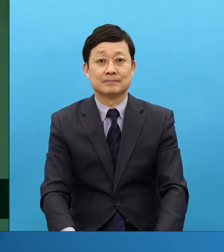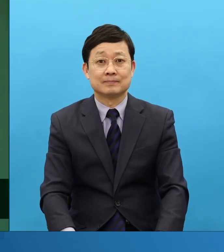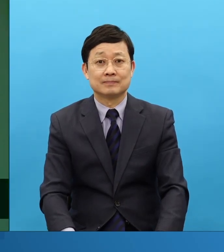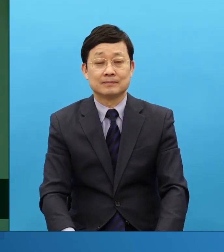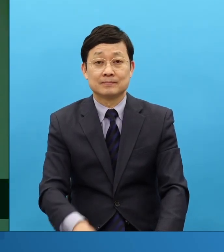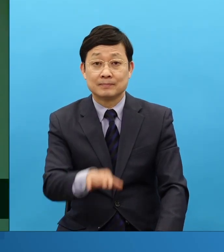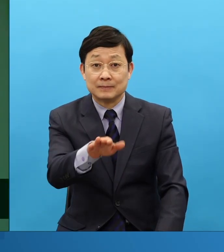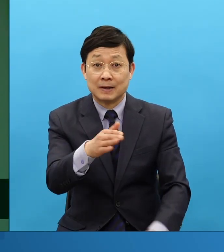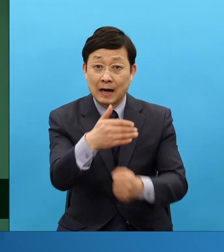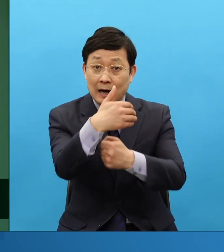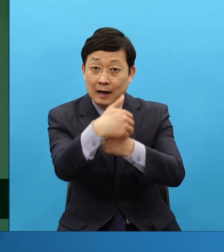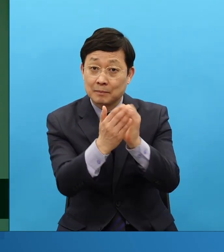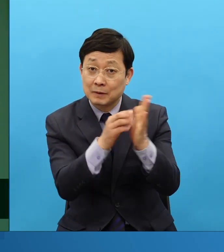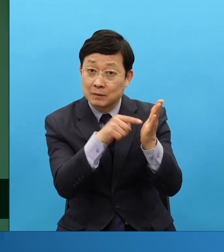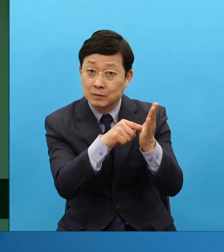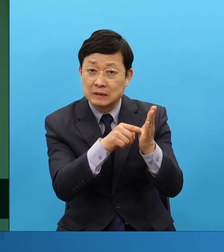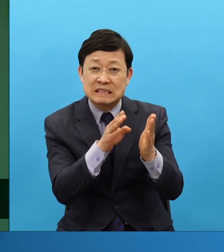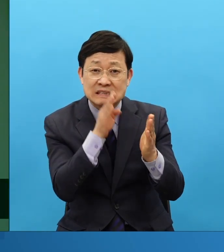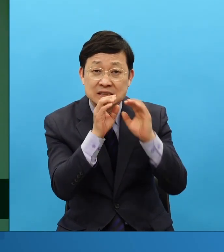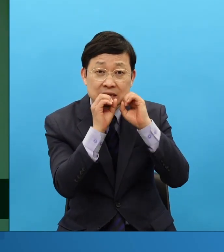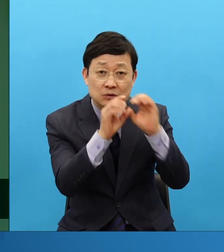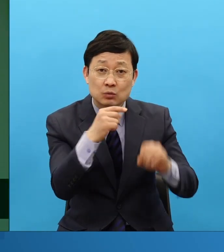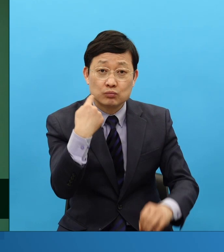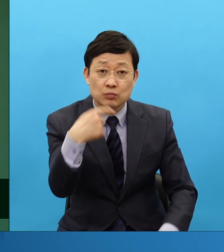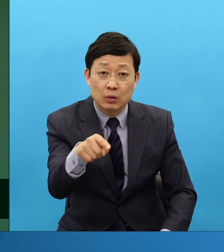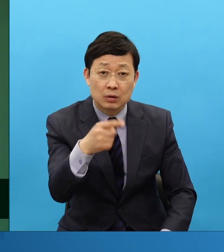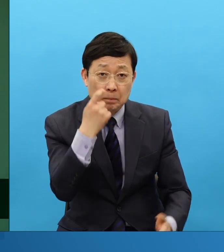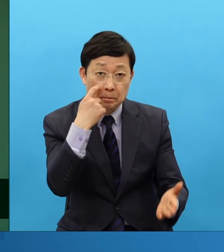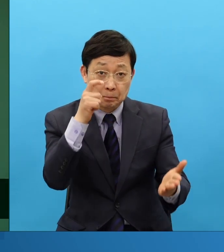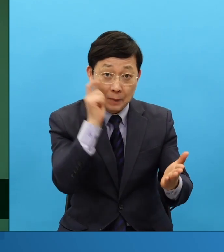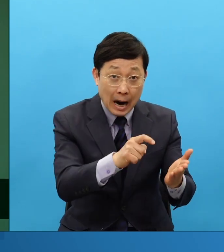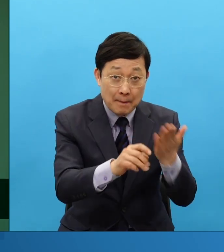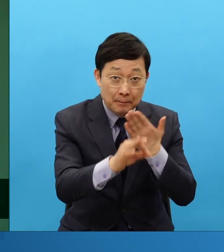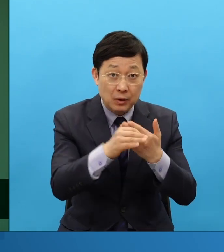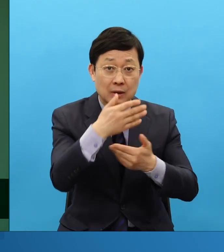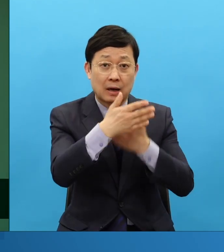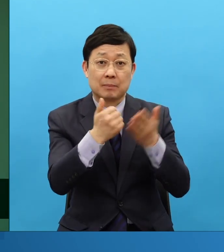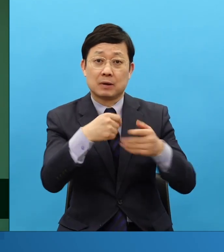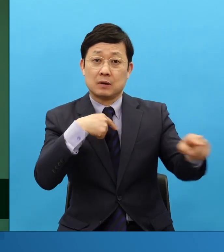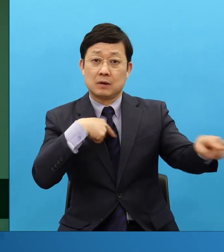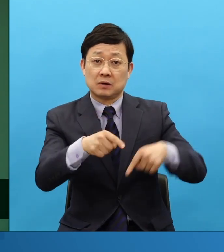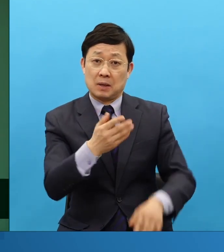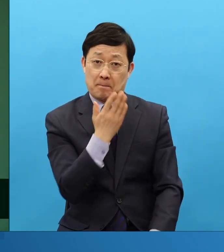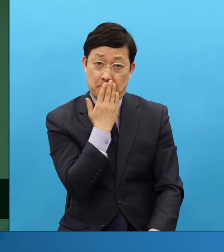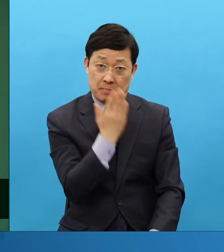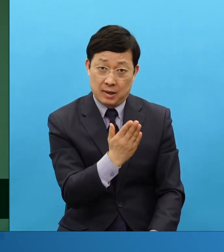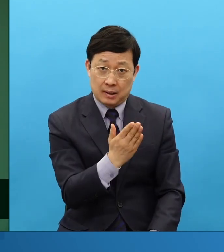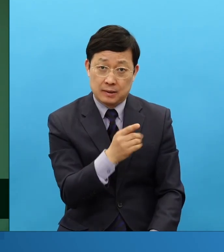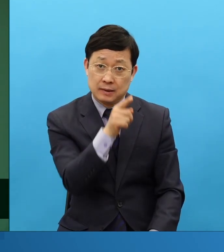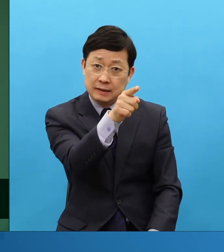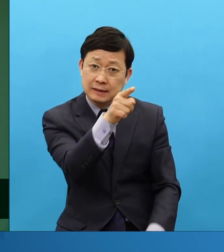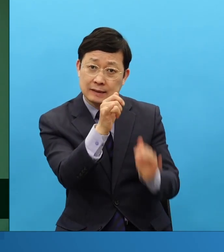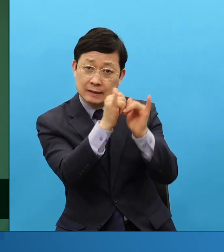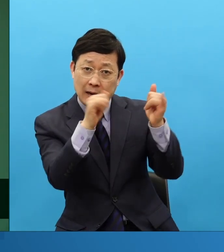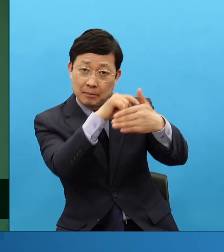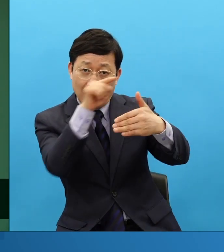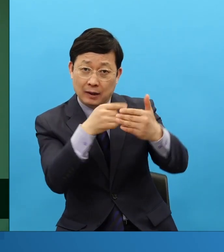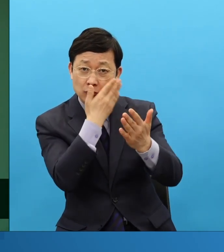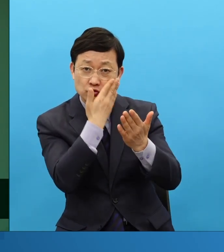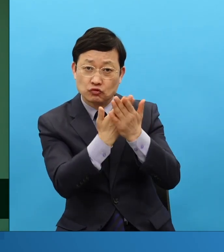성경에는 전도 뭐라고 되어 있습니까? 이걸 찾아내면 역사가 일어납니다. 요 사람들 단어 속에 굉장한 비밀이 숨어